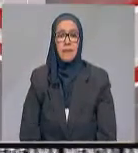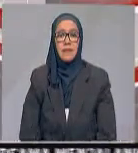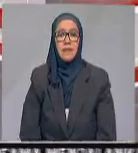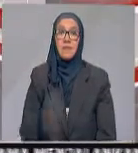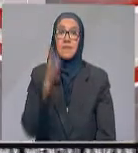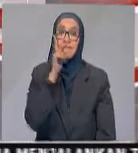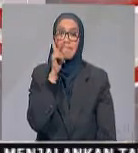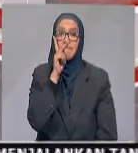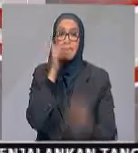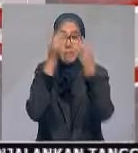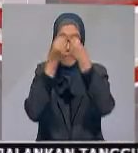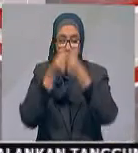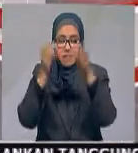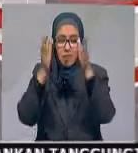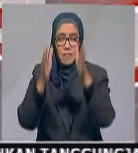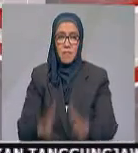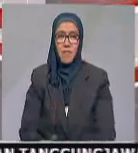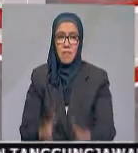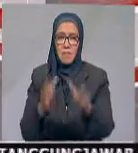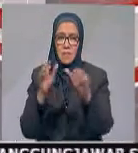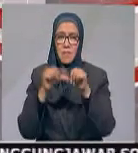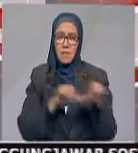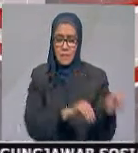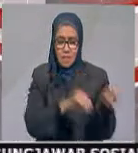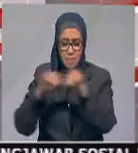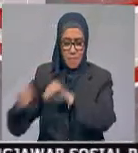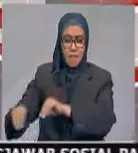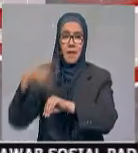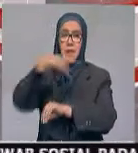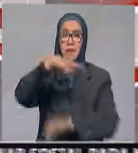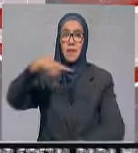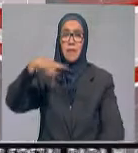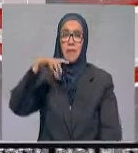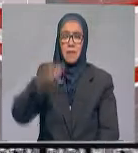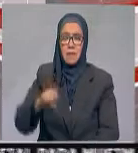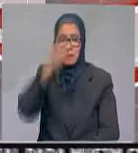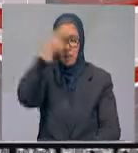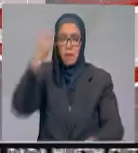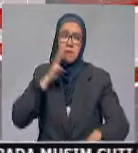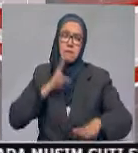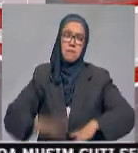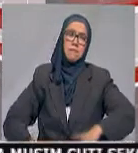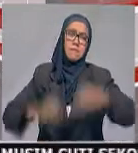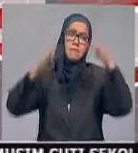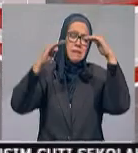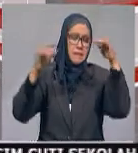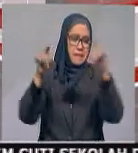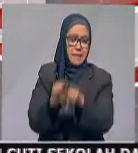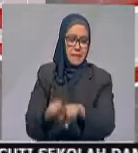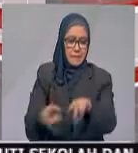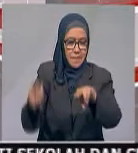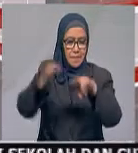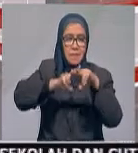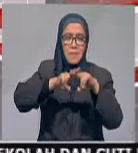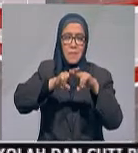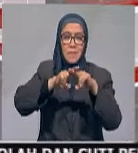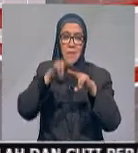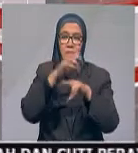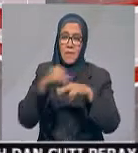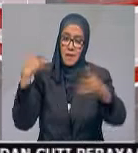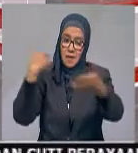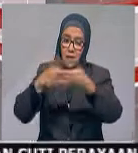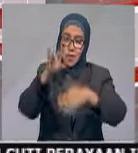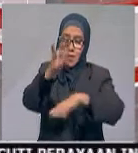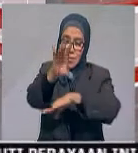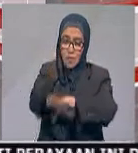Ya, di Kedah, jumlah penduduk yang ditempatkan di pusat pemindahan sementara PPS akibat banjir juga sedikit meningkat. Sehingga 7 petang